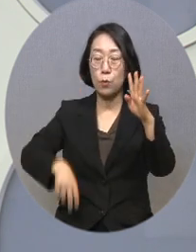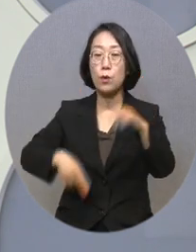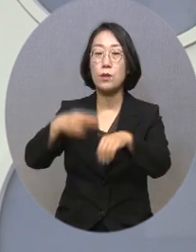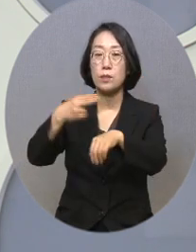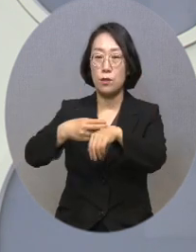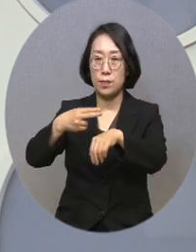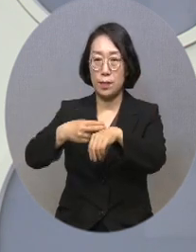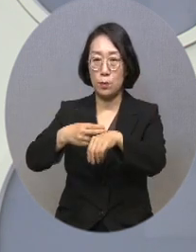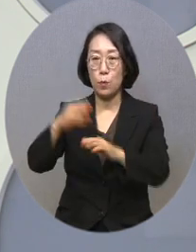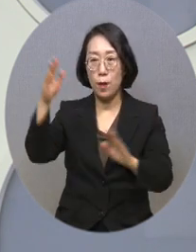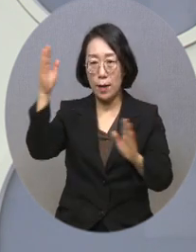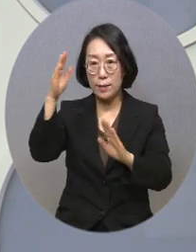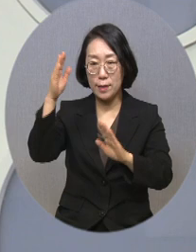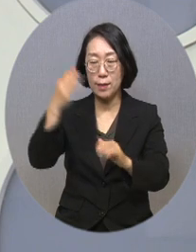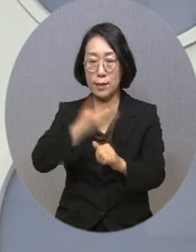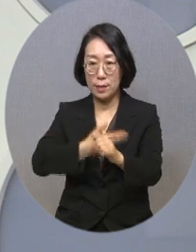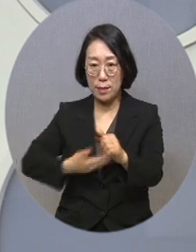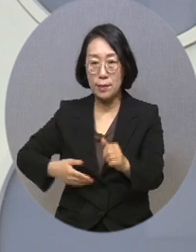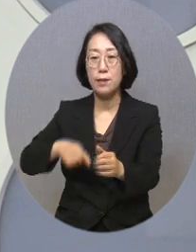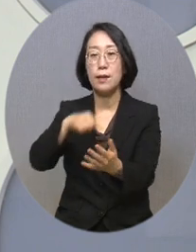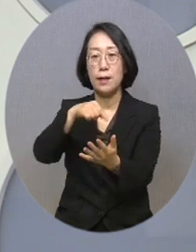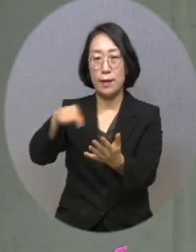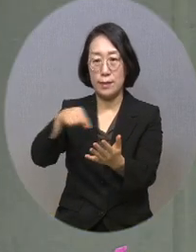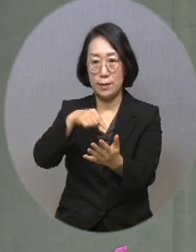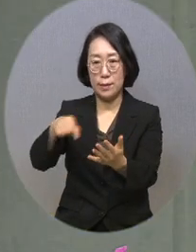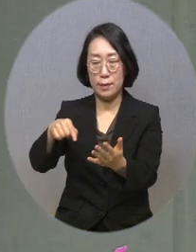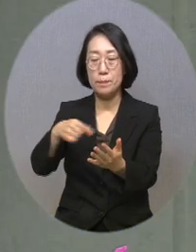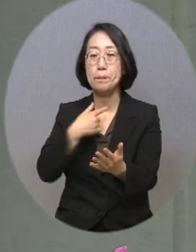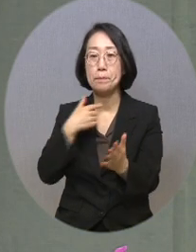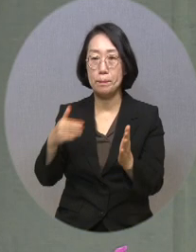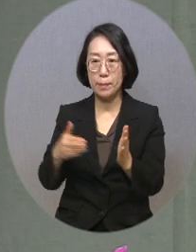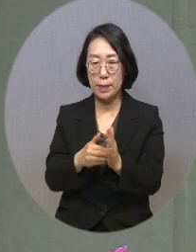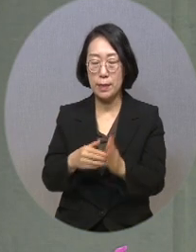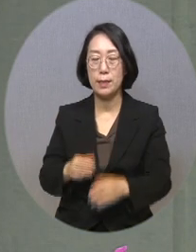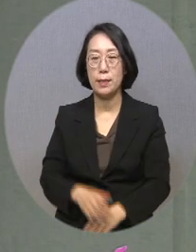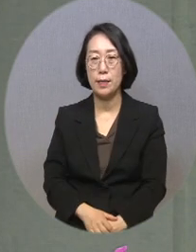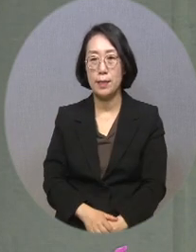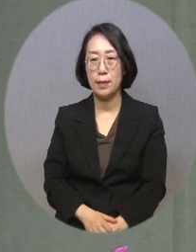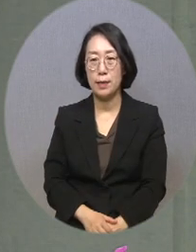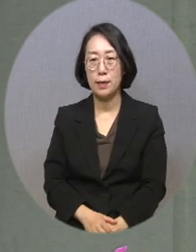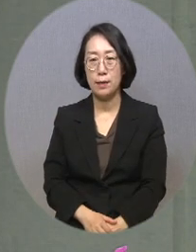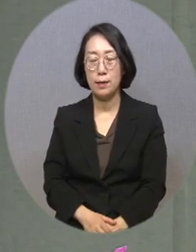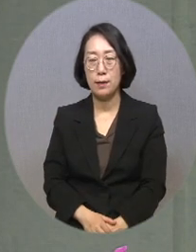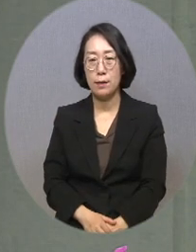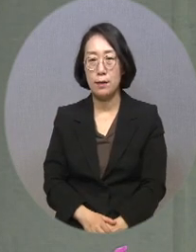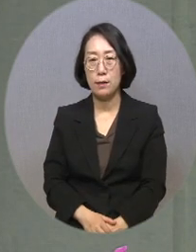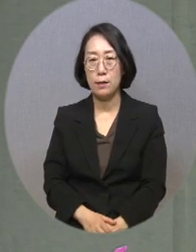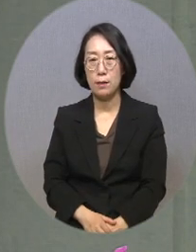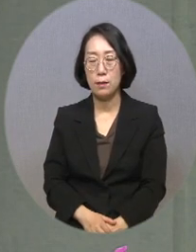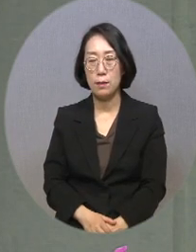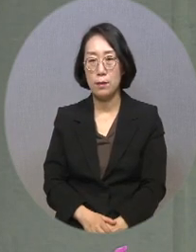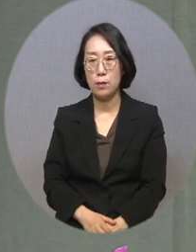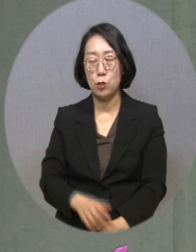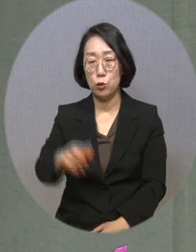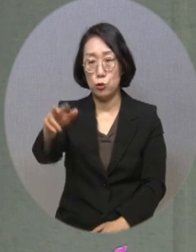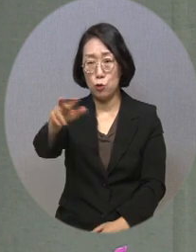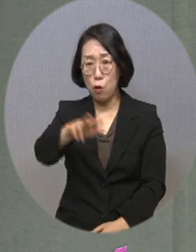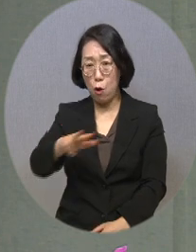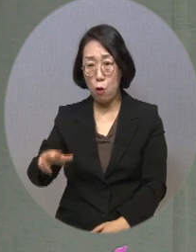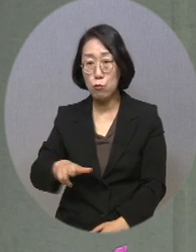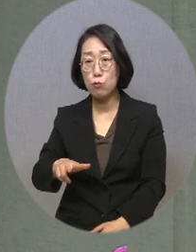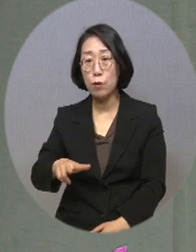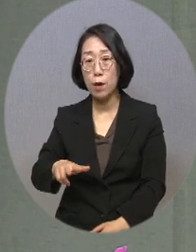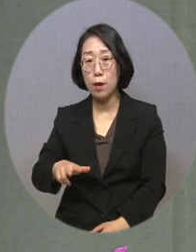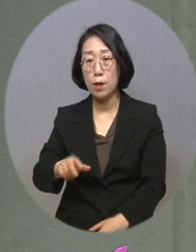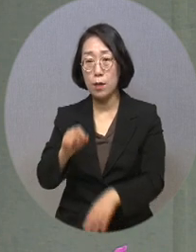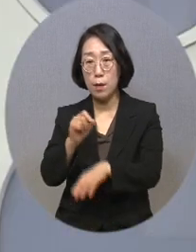교수로서 학생들도 이렇게 가르치고 이렇게 했습니다. 네. 그 지금 전국의 세무사 회원이